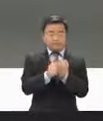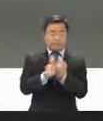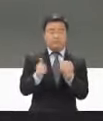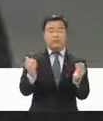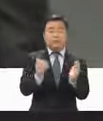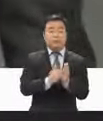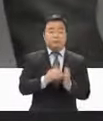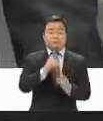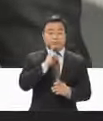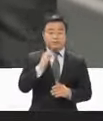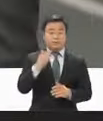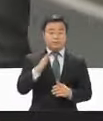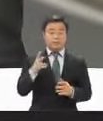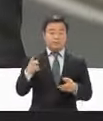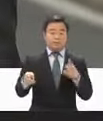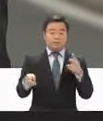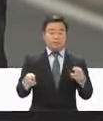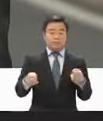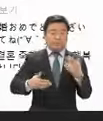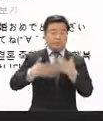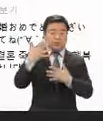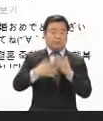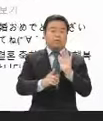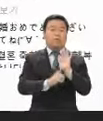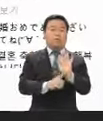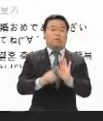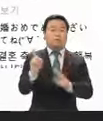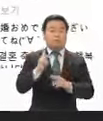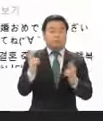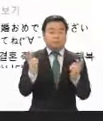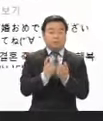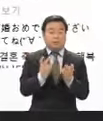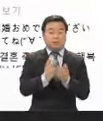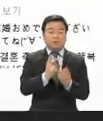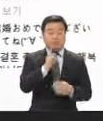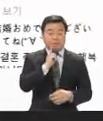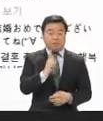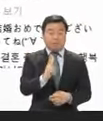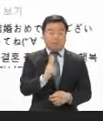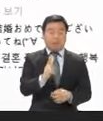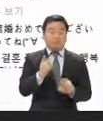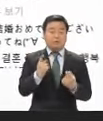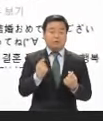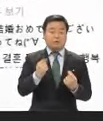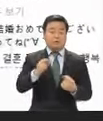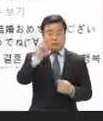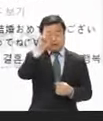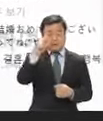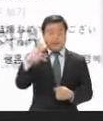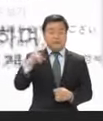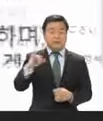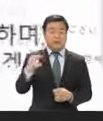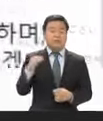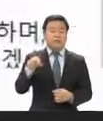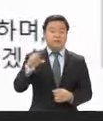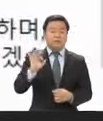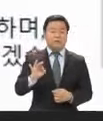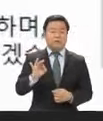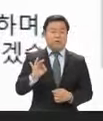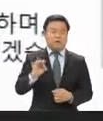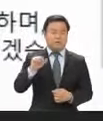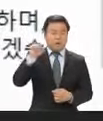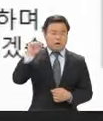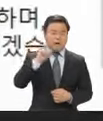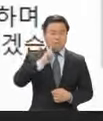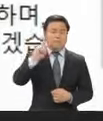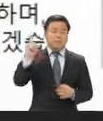장면인데 앞뒤 다 떼고 그렇게 영상을 올리면 어떡하느냐라고 강력하게 이제 박진영 씨가 항의를 하니까 어느 음료를